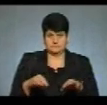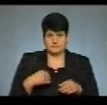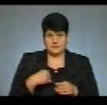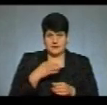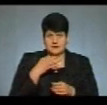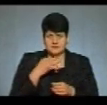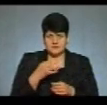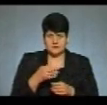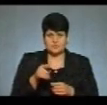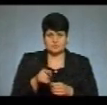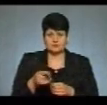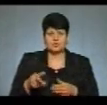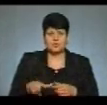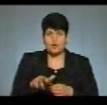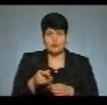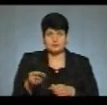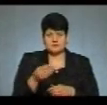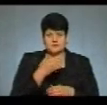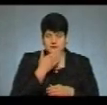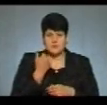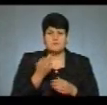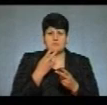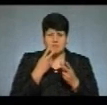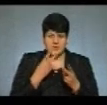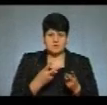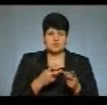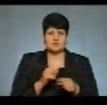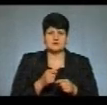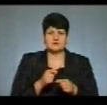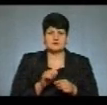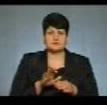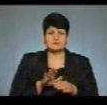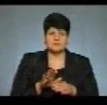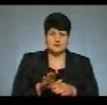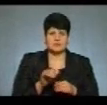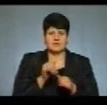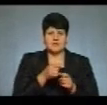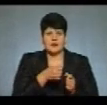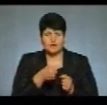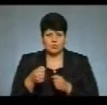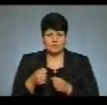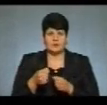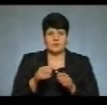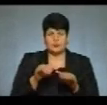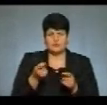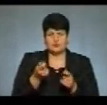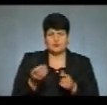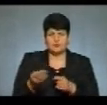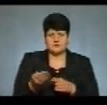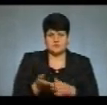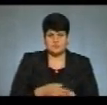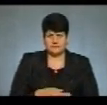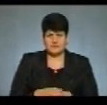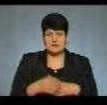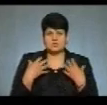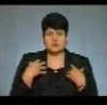її майже не посипають. Бачила, що застряла була і тягнули, що от туди приїхали, щось там трохи посипали у той час.